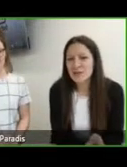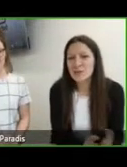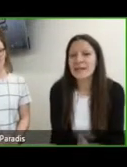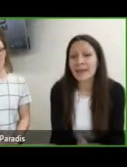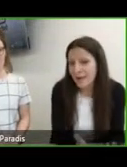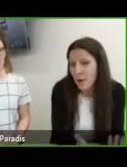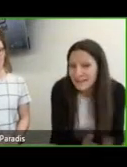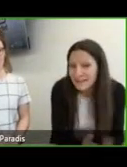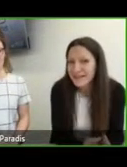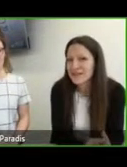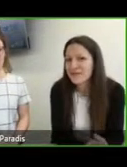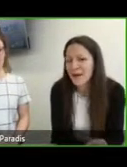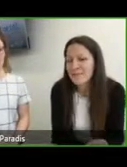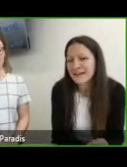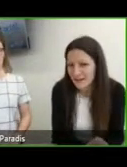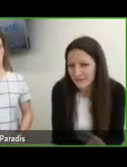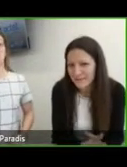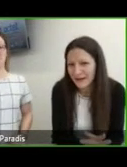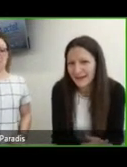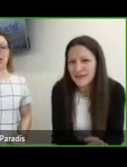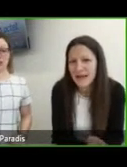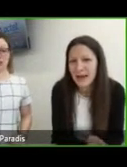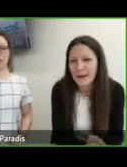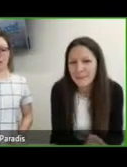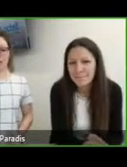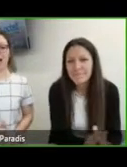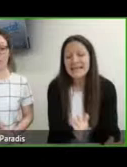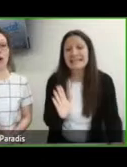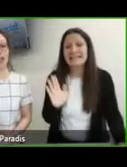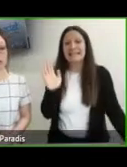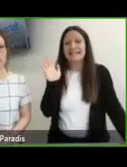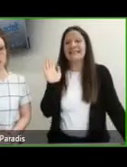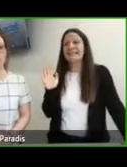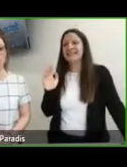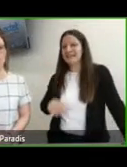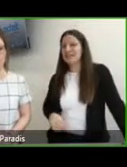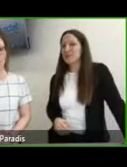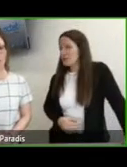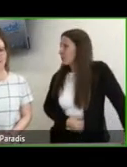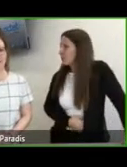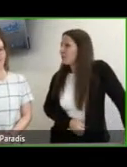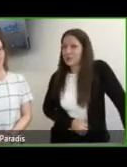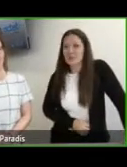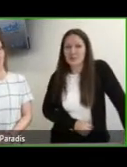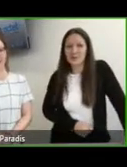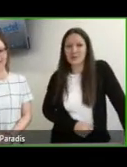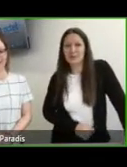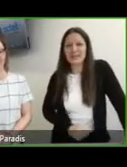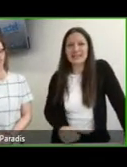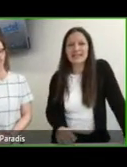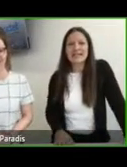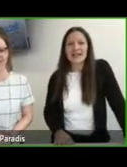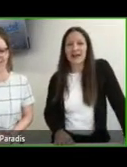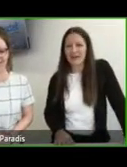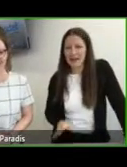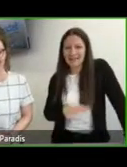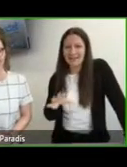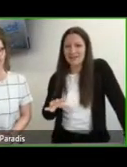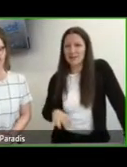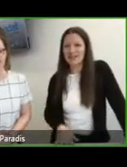je suis très compétent? J'en fabrique régulièrement. Bravo à ceux qui iront dans cette catégorie. Oui,